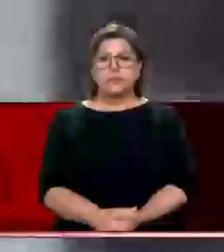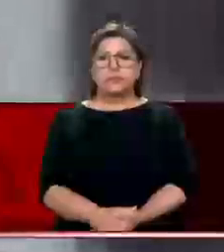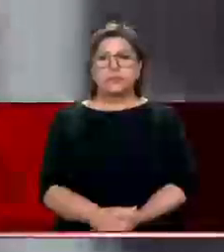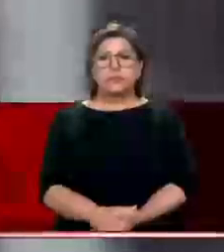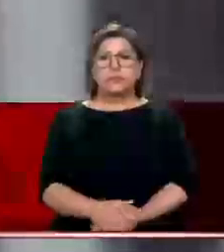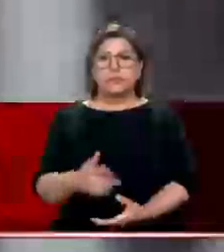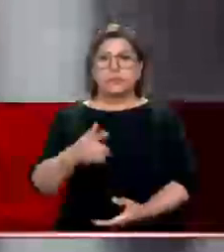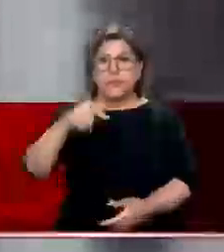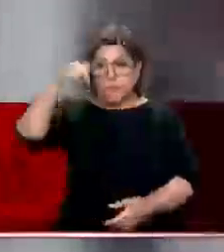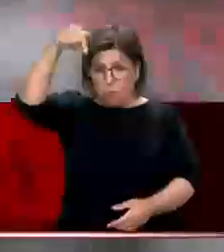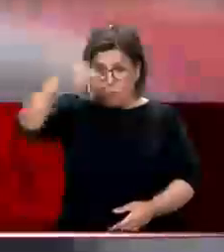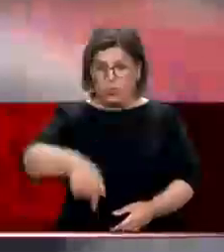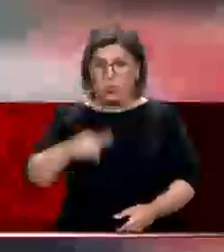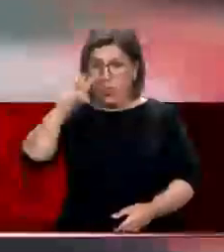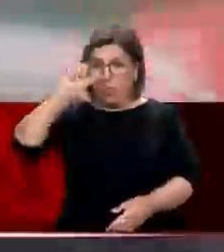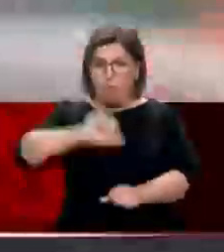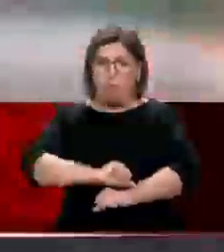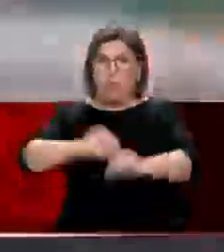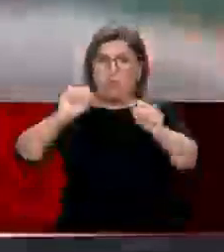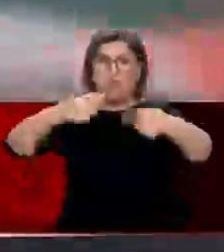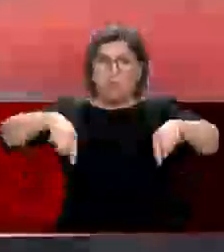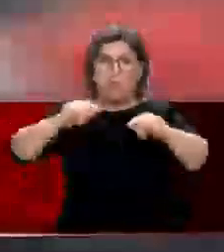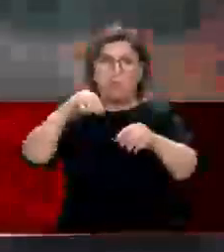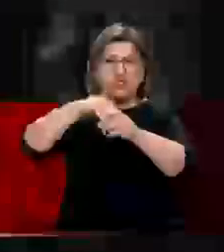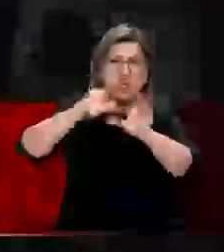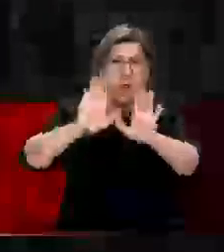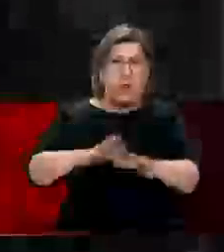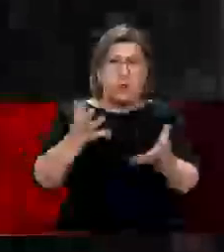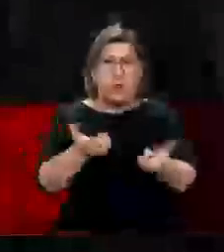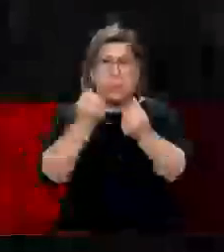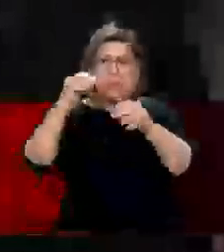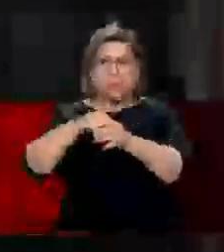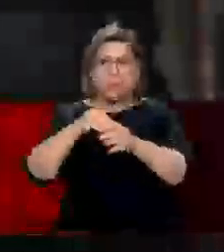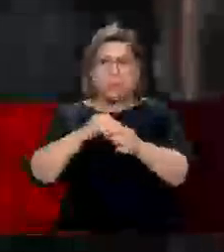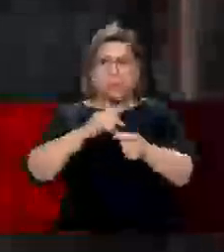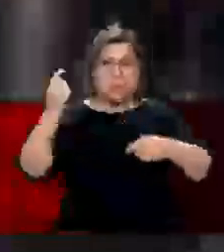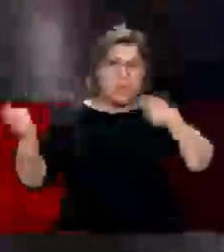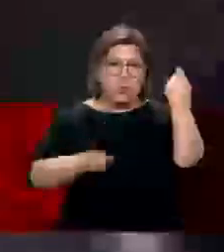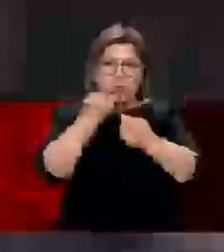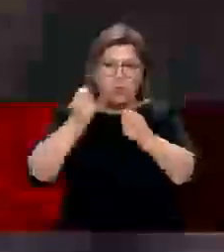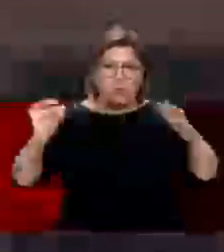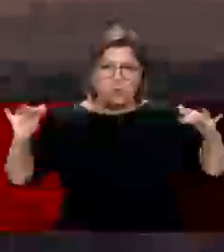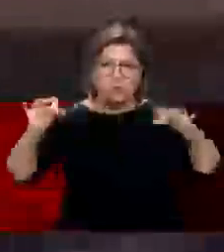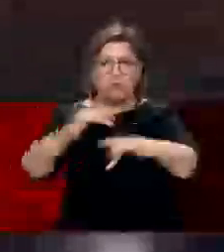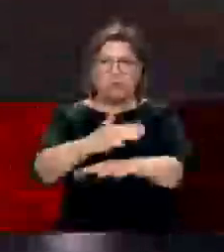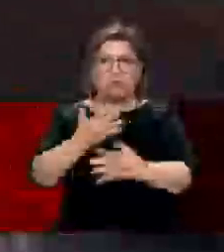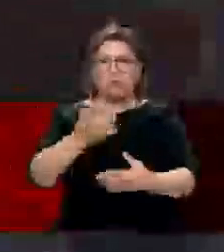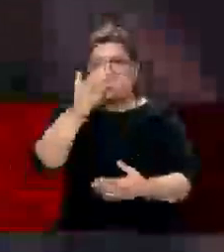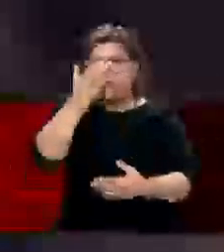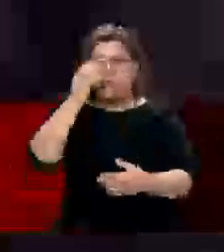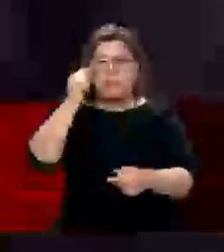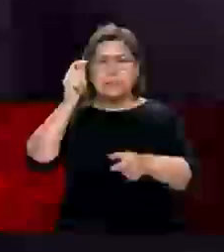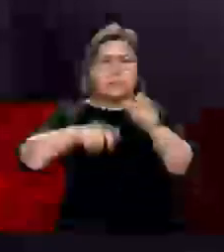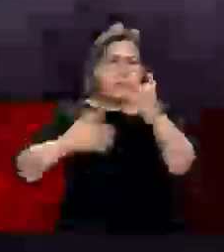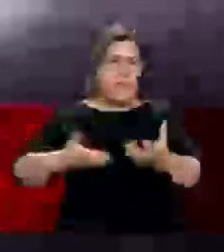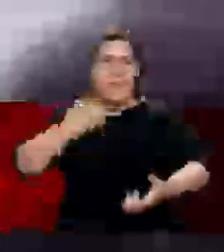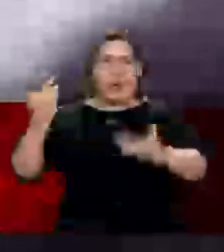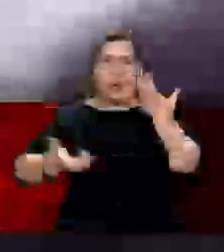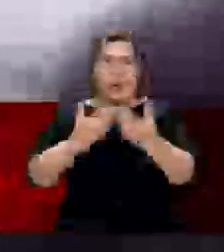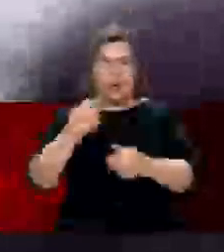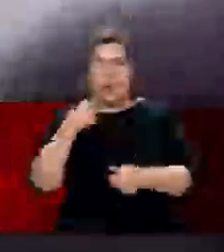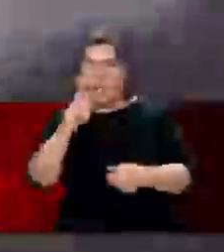adamı. Bodrum katında doğalgaz patladı. Çevredekiler içeride kalanları kurtarabilmek için seferber oldu. İçeride insanlar yanıyorlar cayır cayır ya.